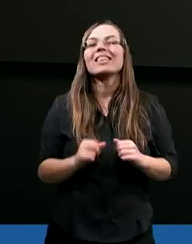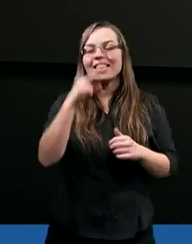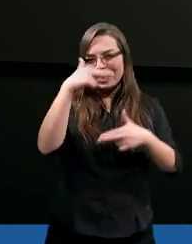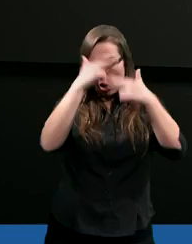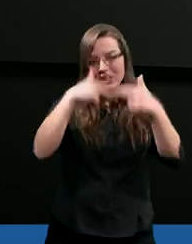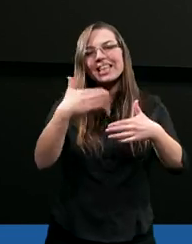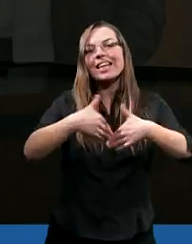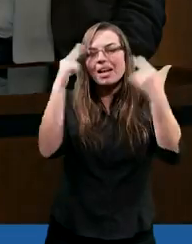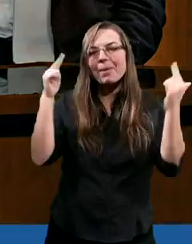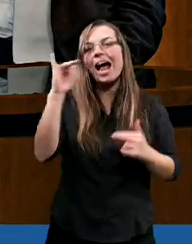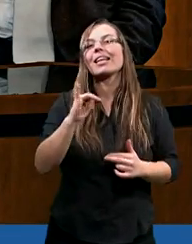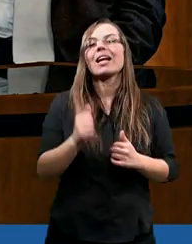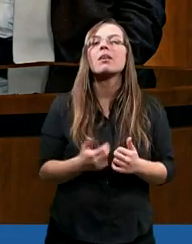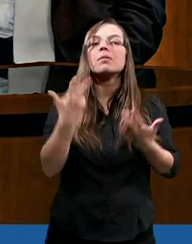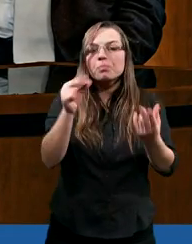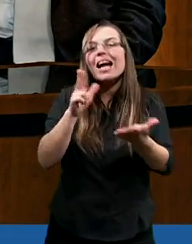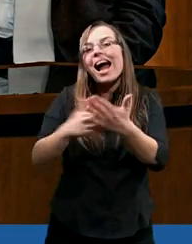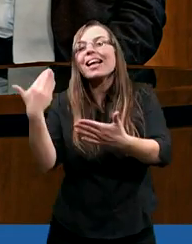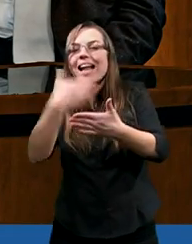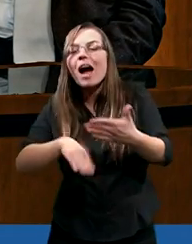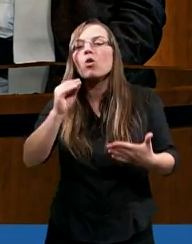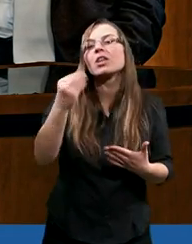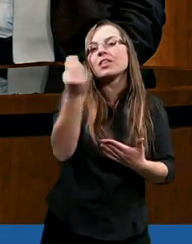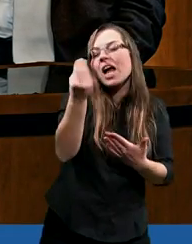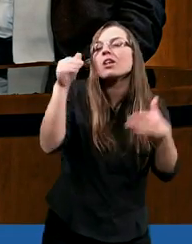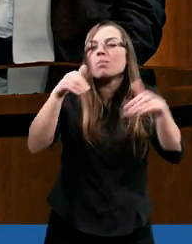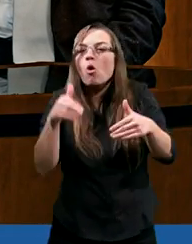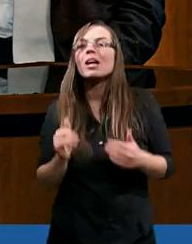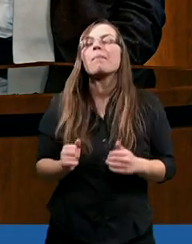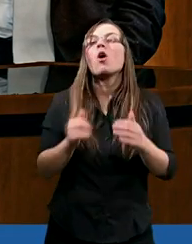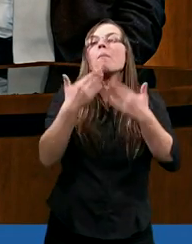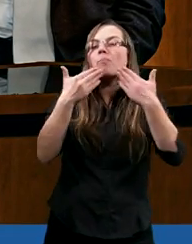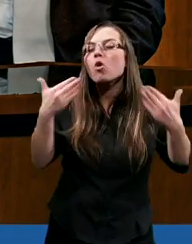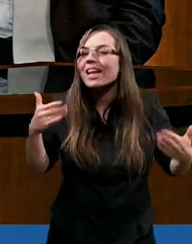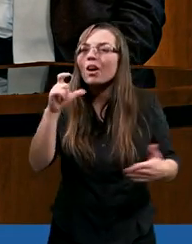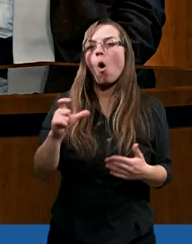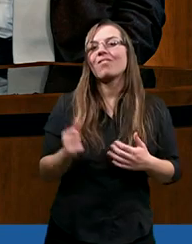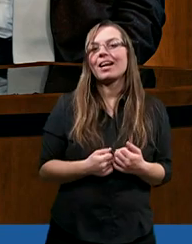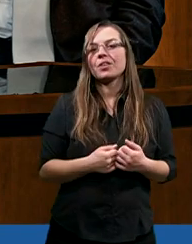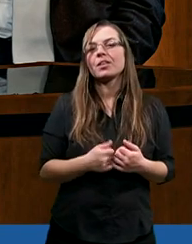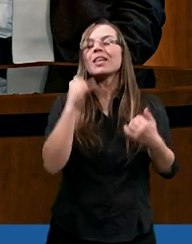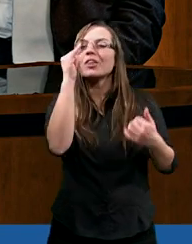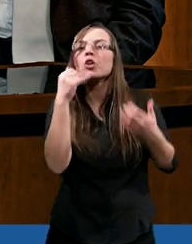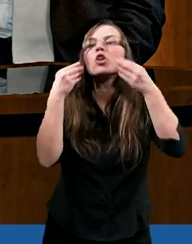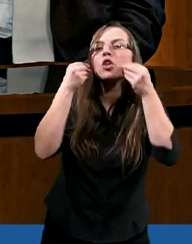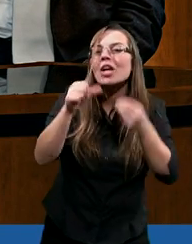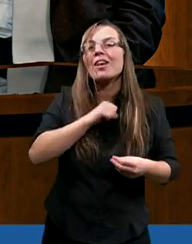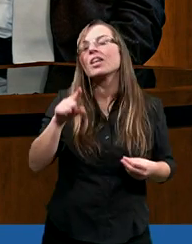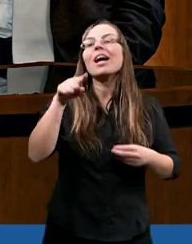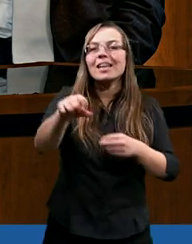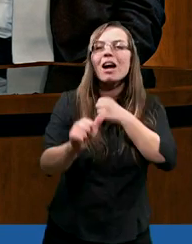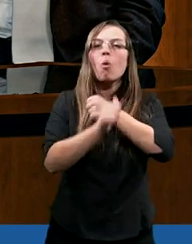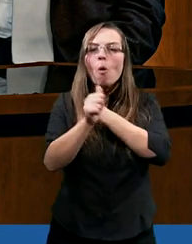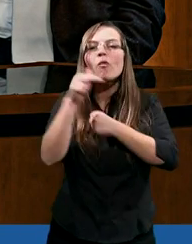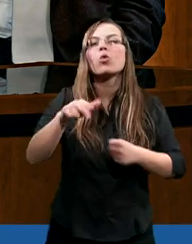niebiańskiej. Na zakończenie jeszcze możemy podziękować i cieszyć się z tego